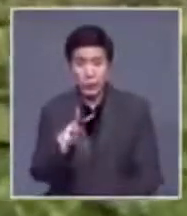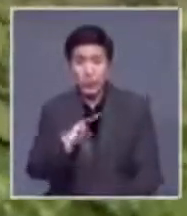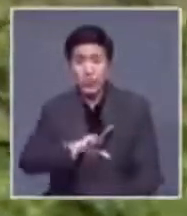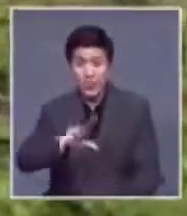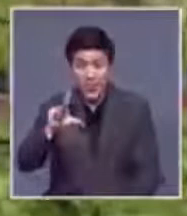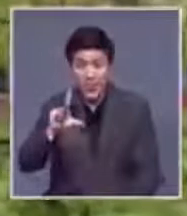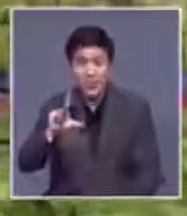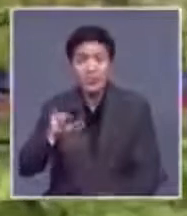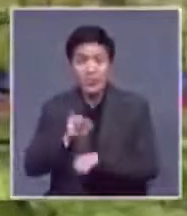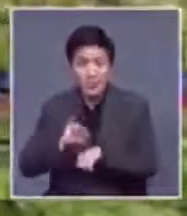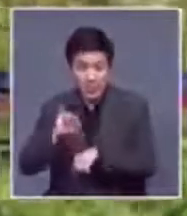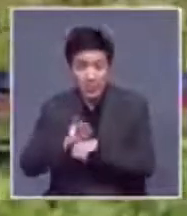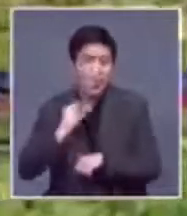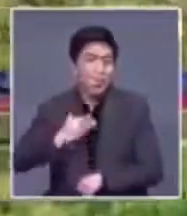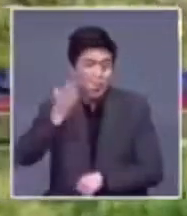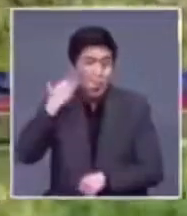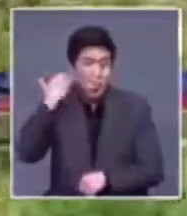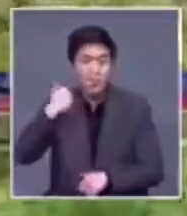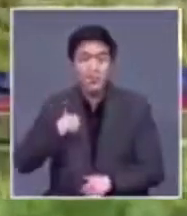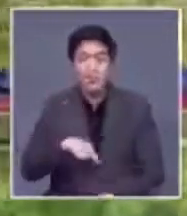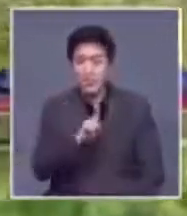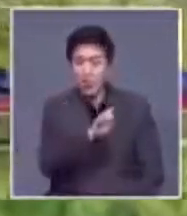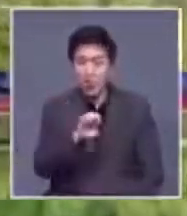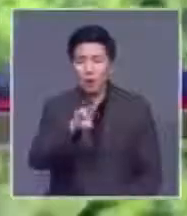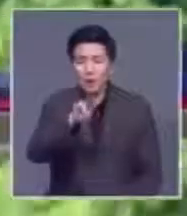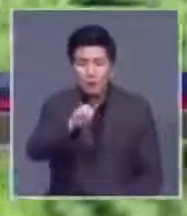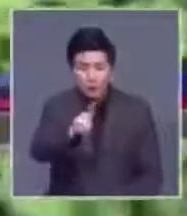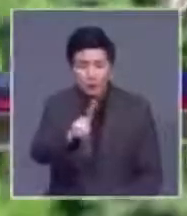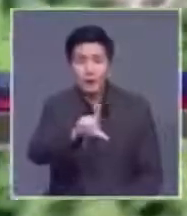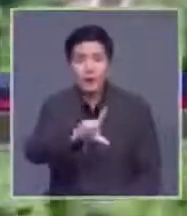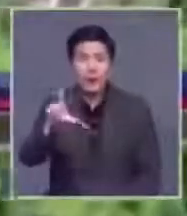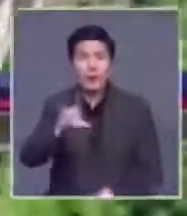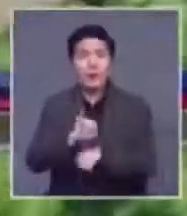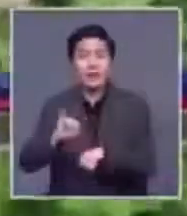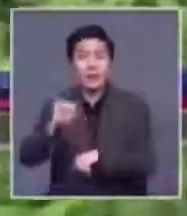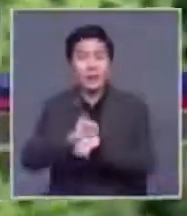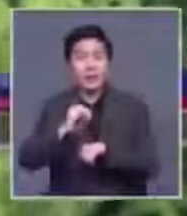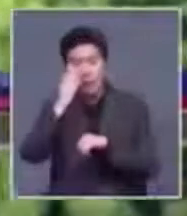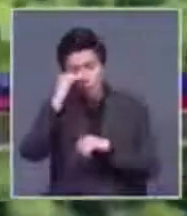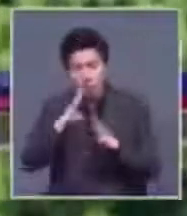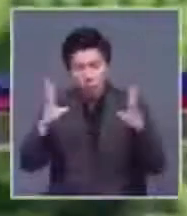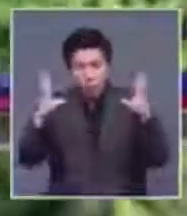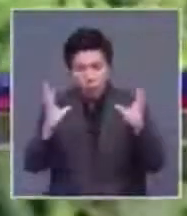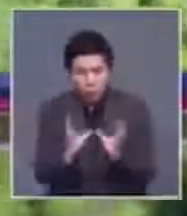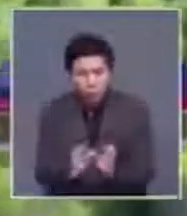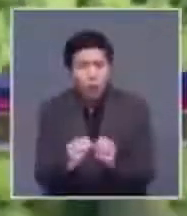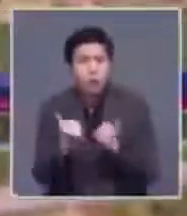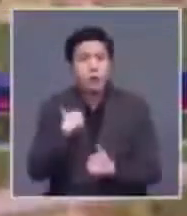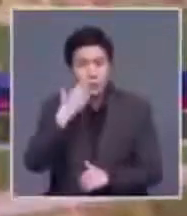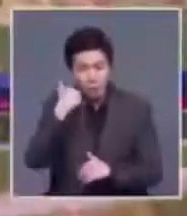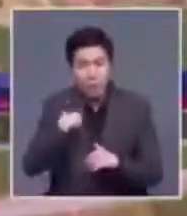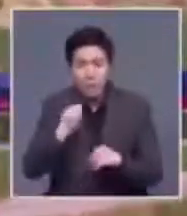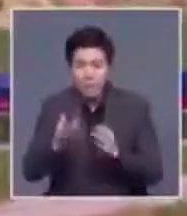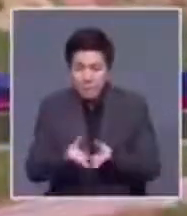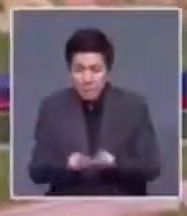เดิมเมื่อ50ปีก่อนมีพื้นที่ป่าถึง171ล้านไร่ที่ผ่านๆมาป่าไม้ถูกบุกรุกทำลายจากหลายสาเหตุทั้งการ